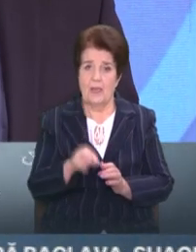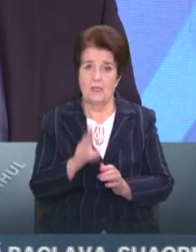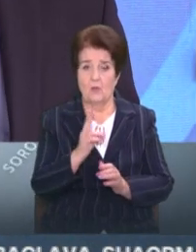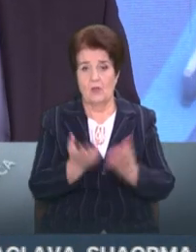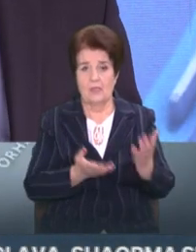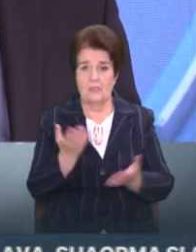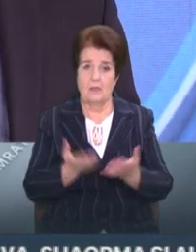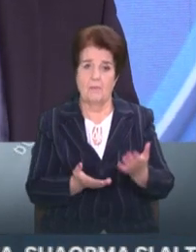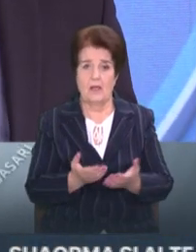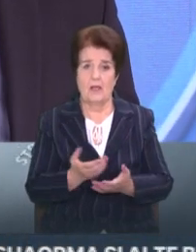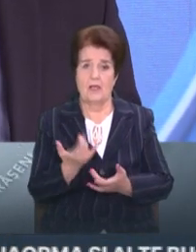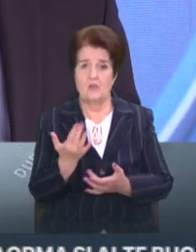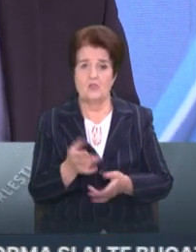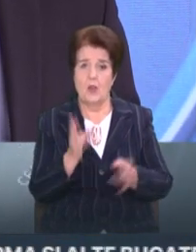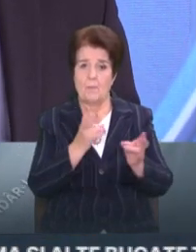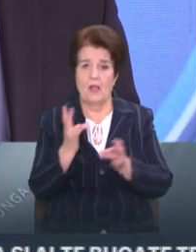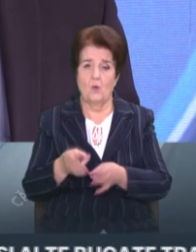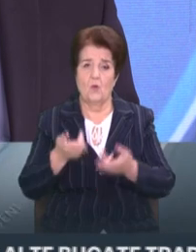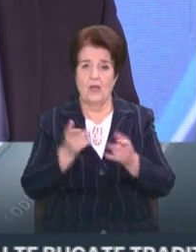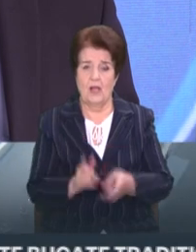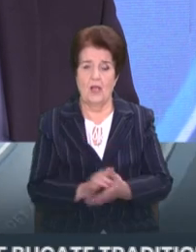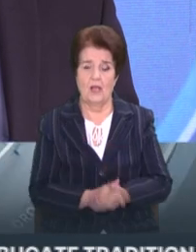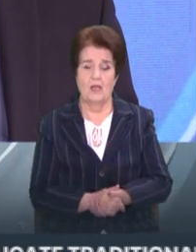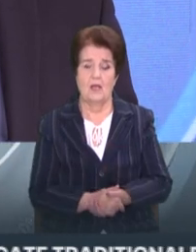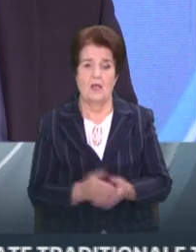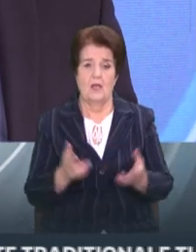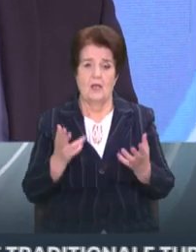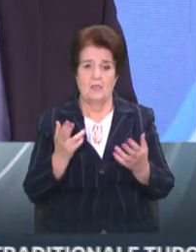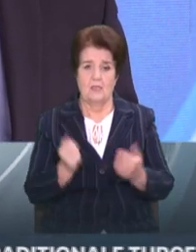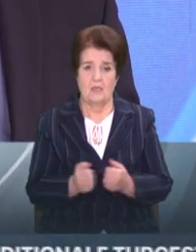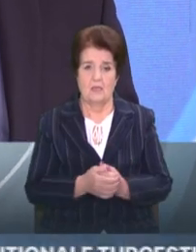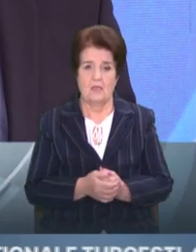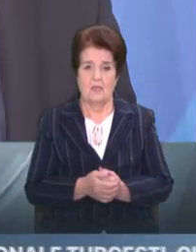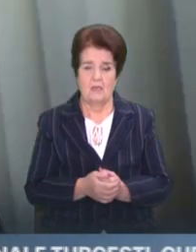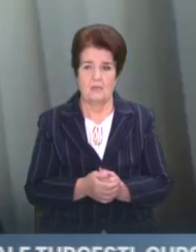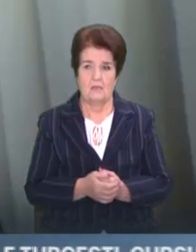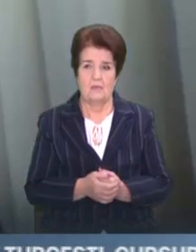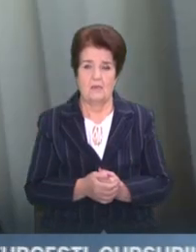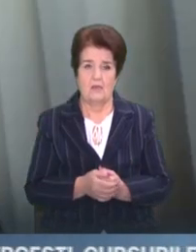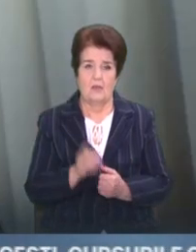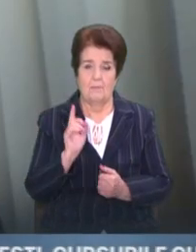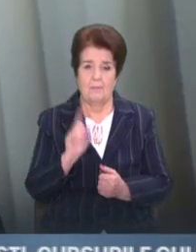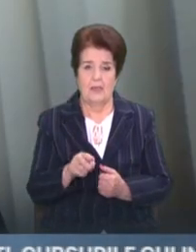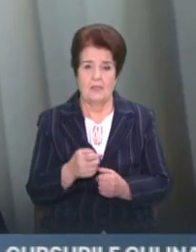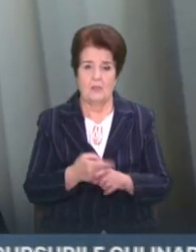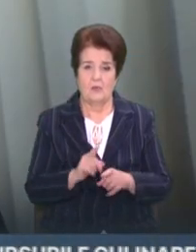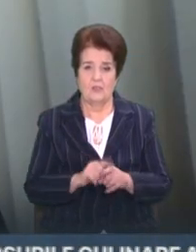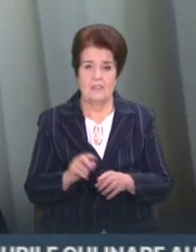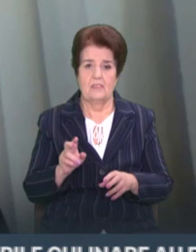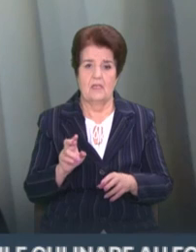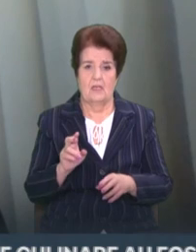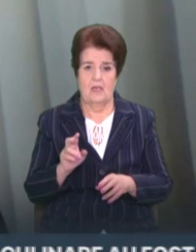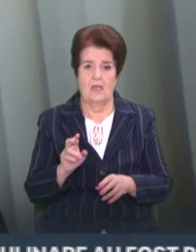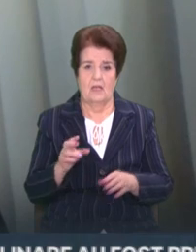pare că ne pasc niște pericole reale. Da, întrebarea are două practici aspecte care trebuie abordate.